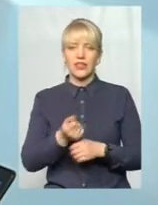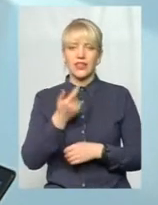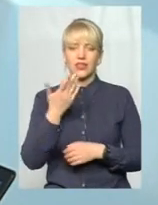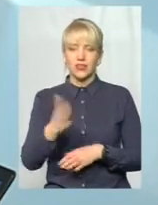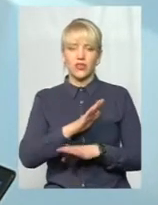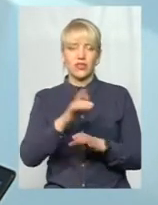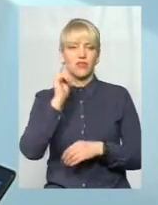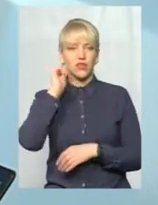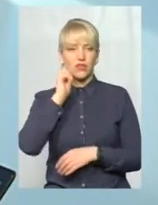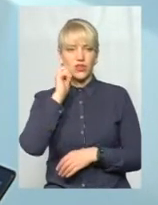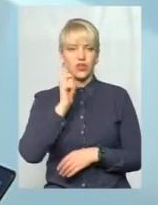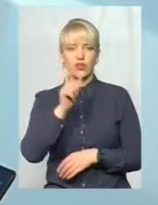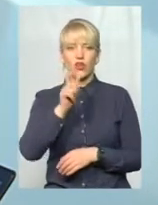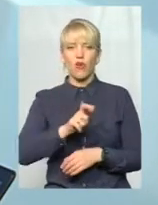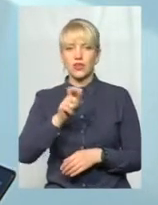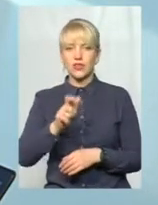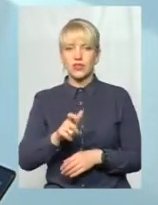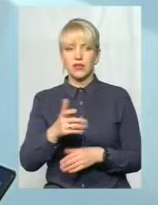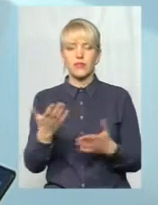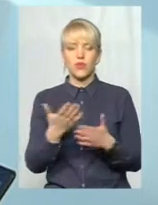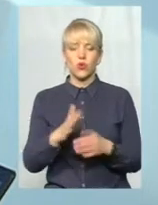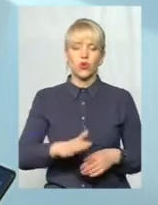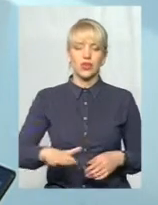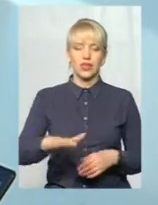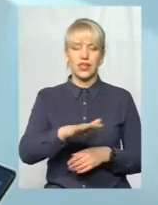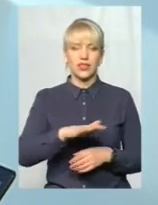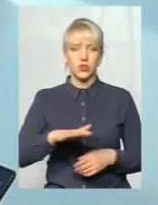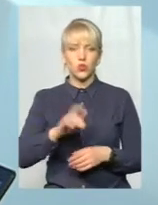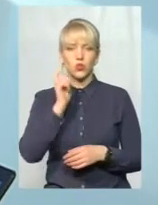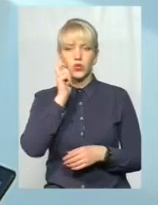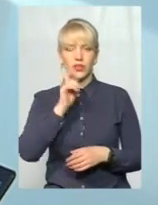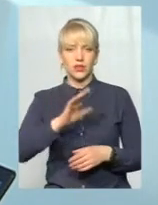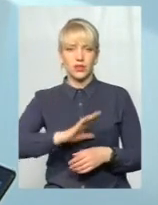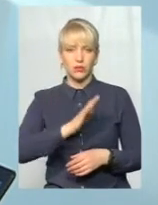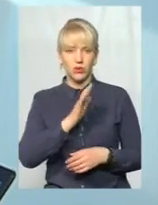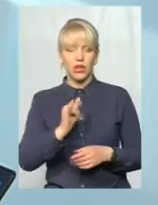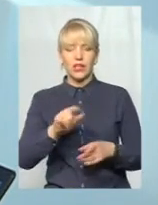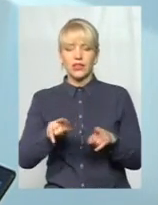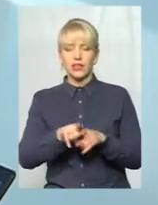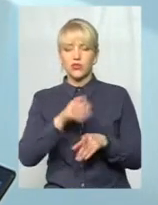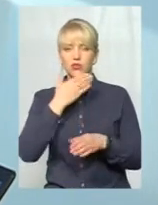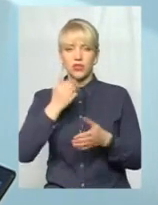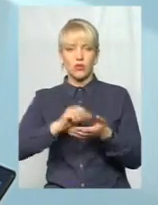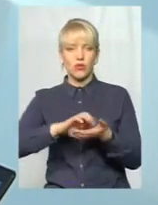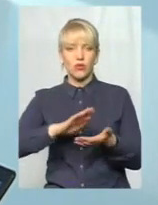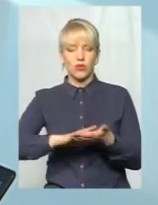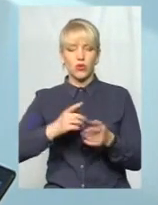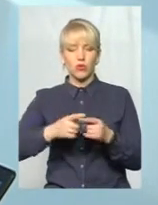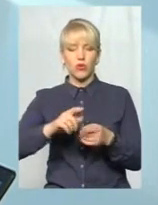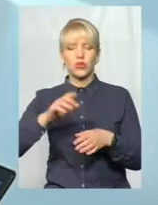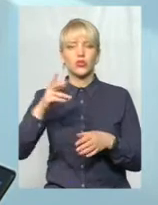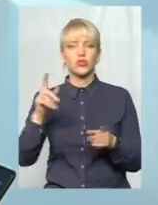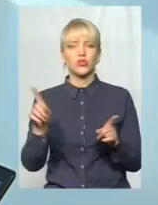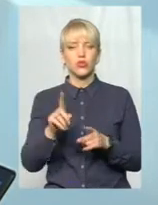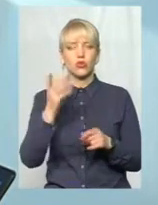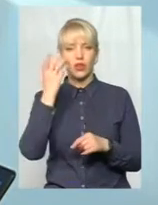віку, ні осіб, які з якої території України вони прибували. Також вони не обліковувалися в тому факті, що коли вони